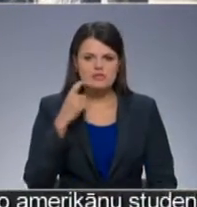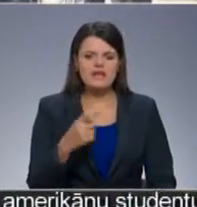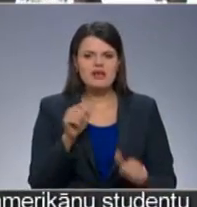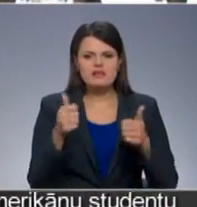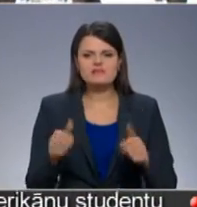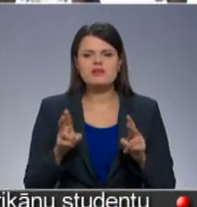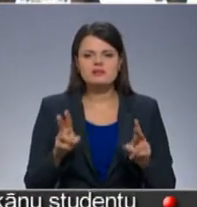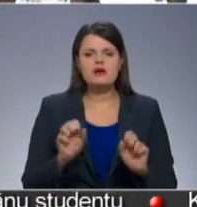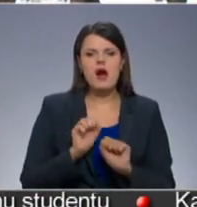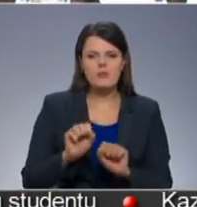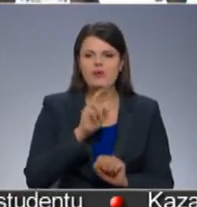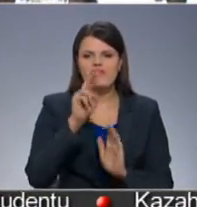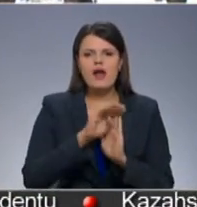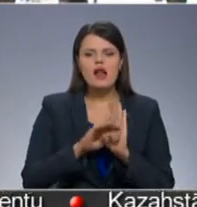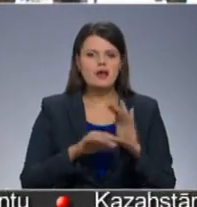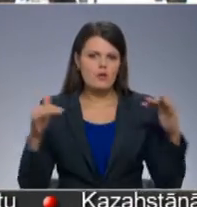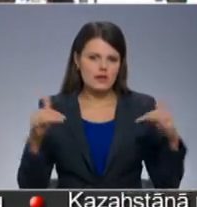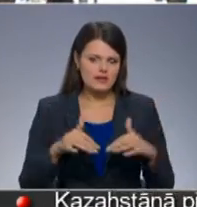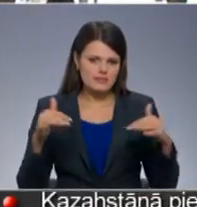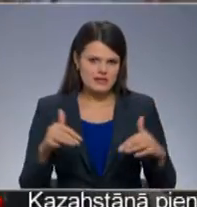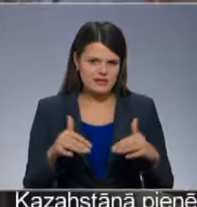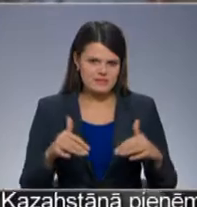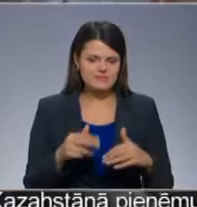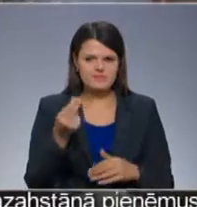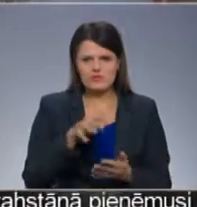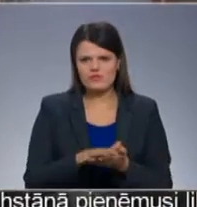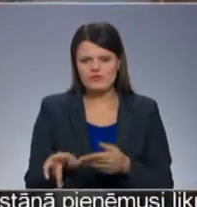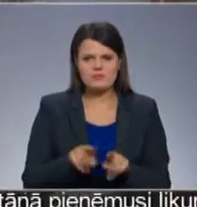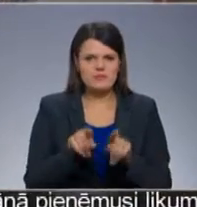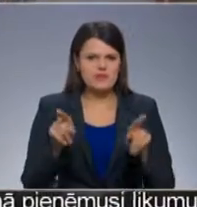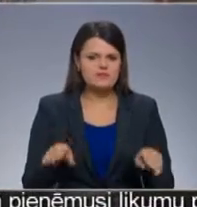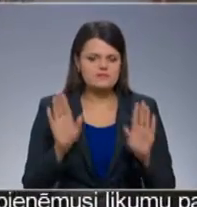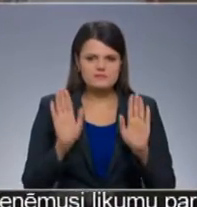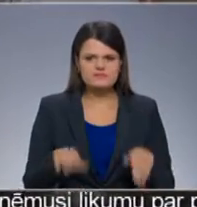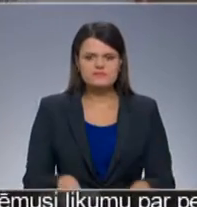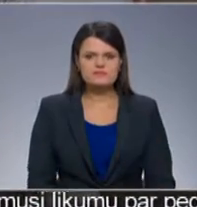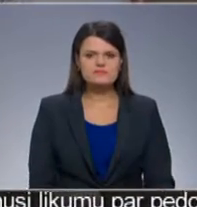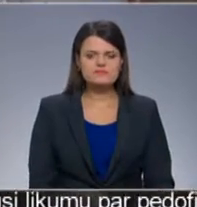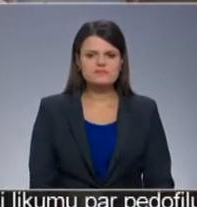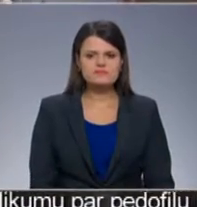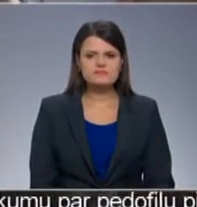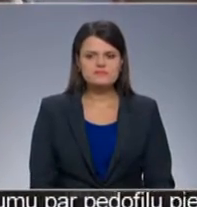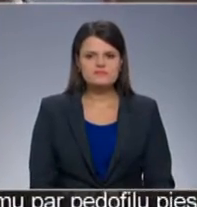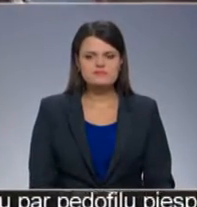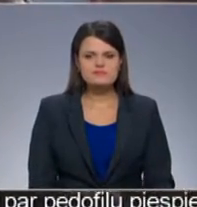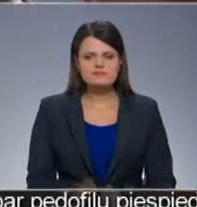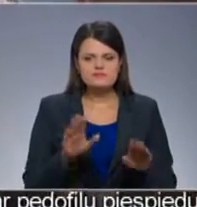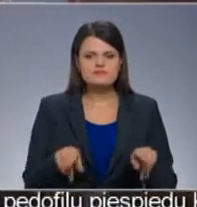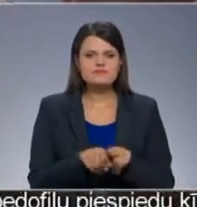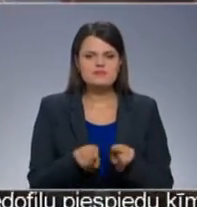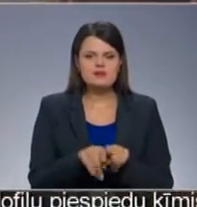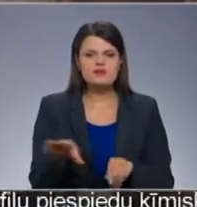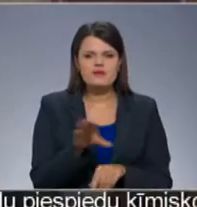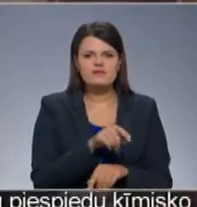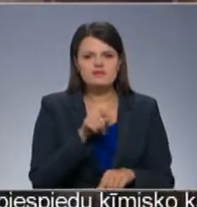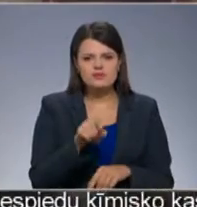kā apturēt nelegālo imigrantu plūsmu. Naudas izšķiršana, es te saku. Varēju tāpat visu to